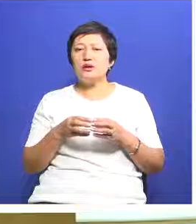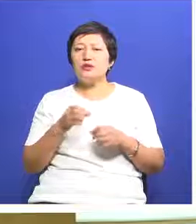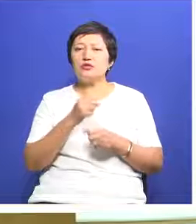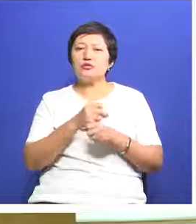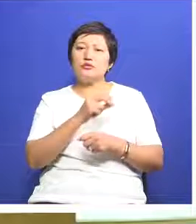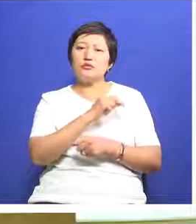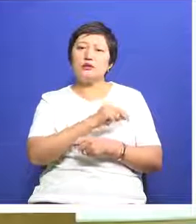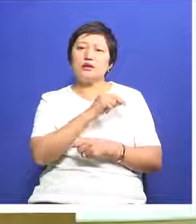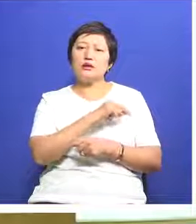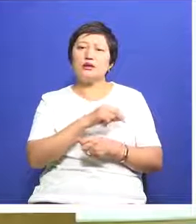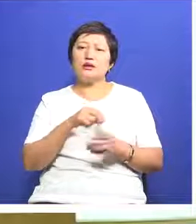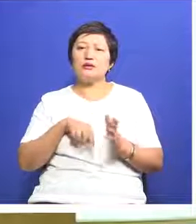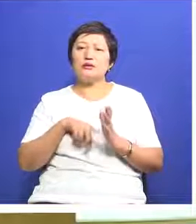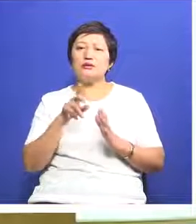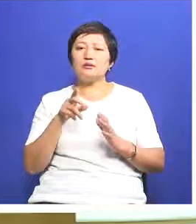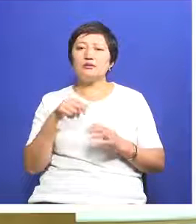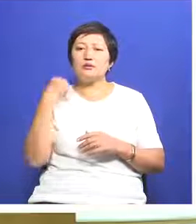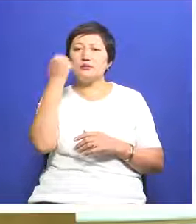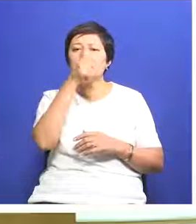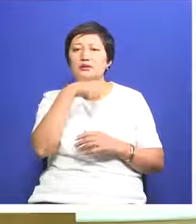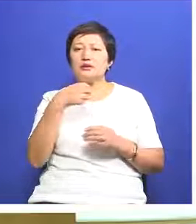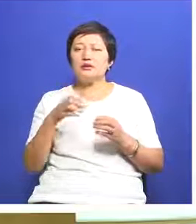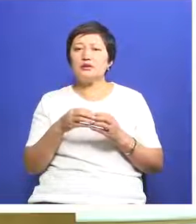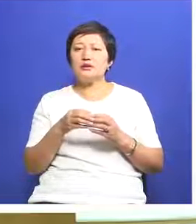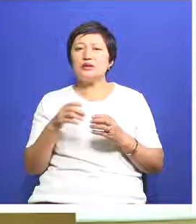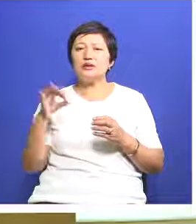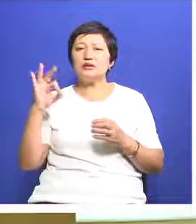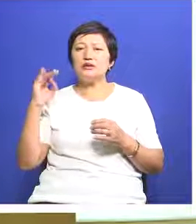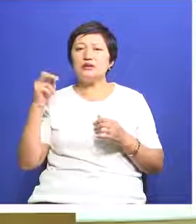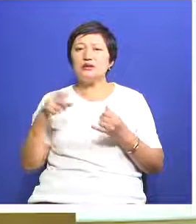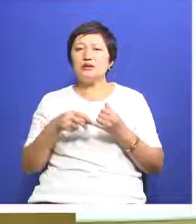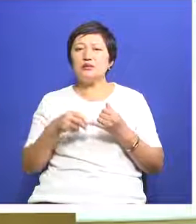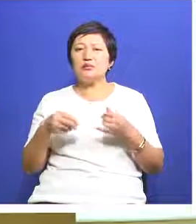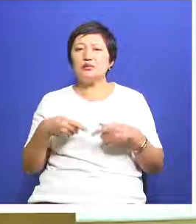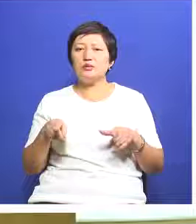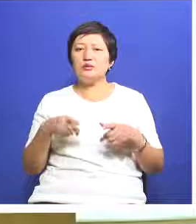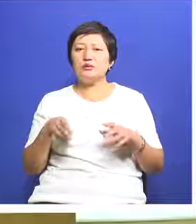жұмыс атқарғалы тұр. Биылғы жылға жері бөлінді.